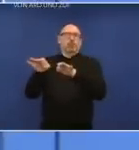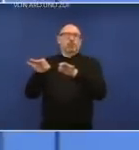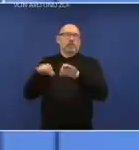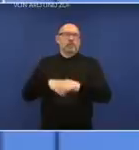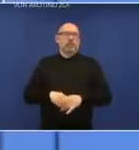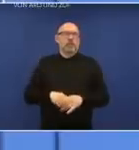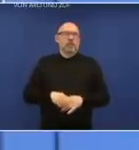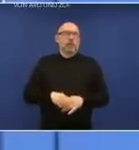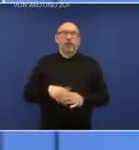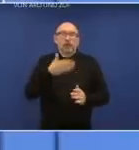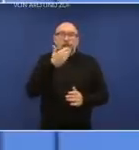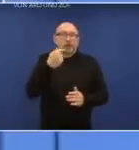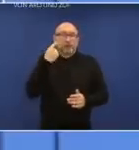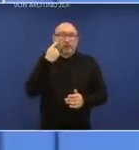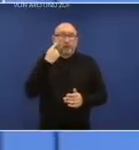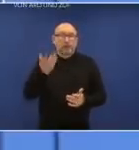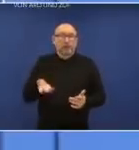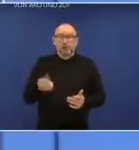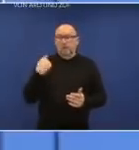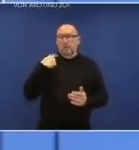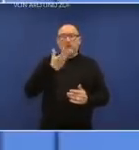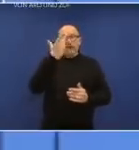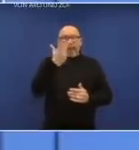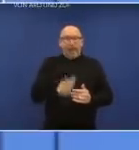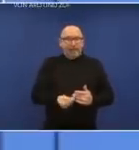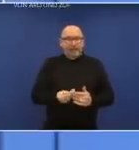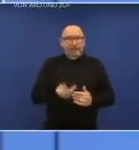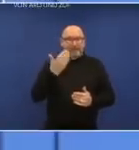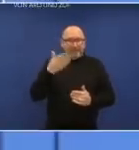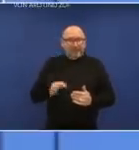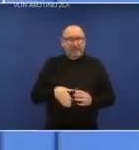war ja nun nicht der Fall, dass die Pandemie im Herbst gab es